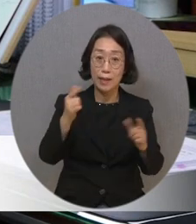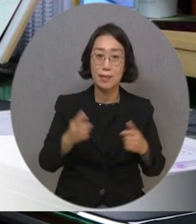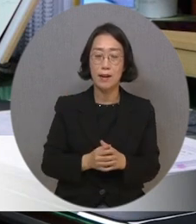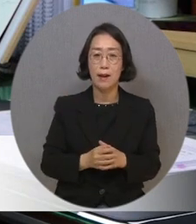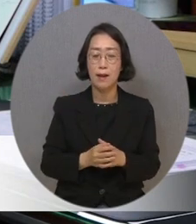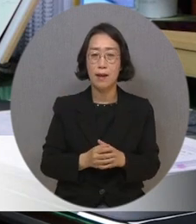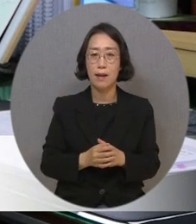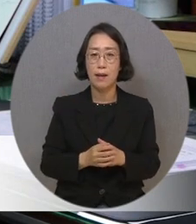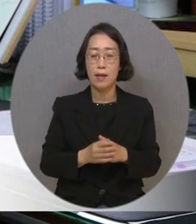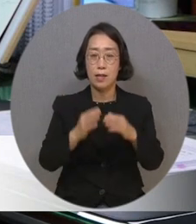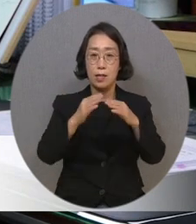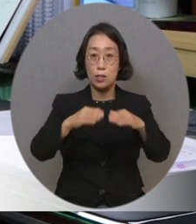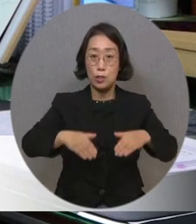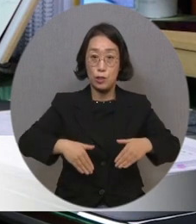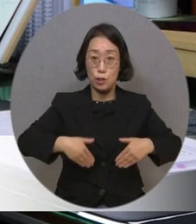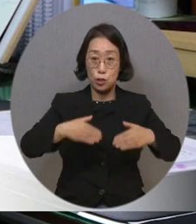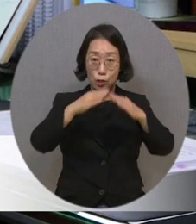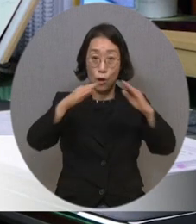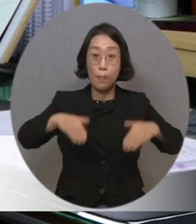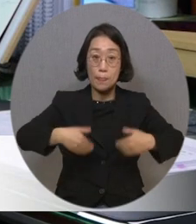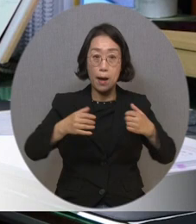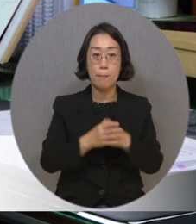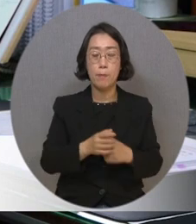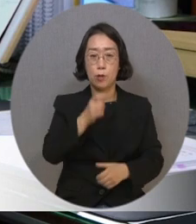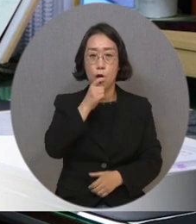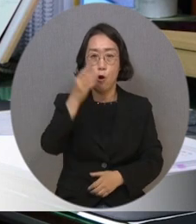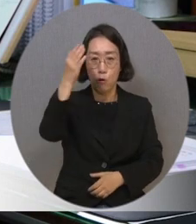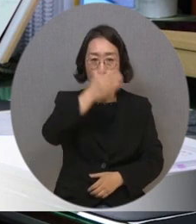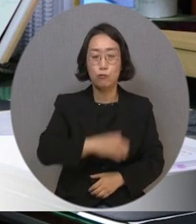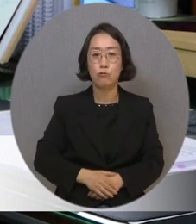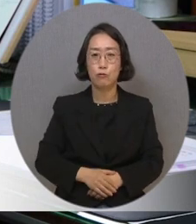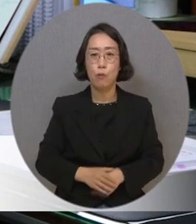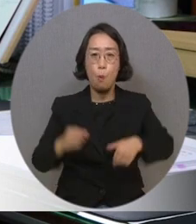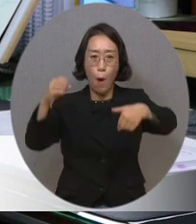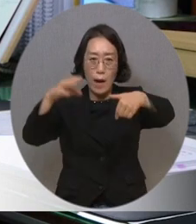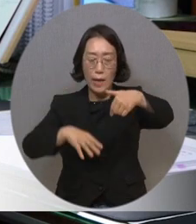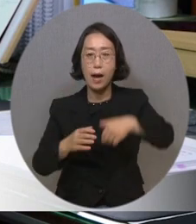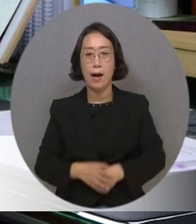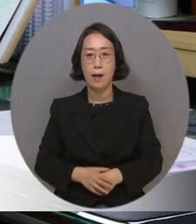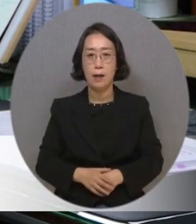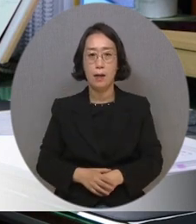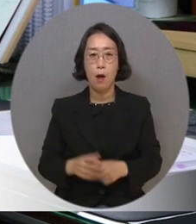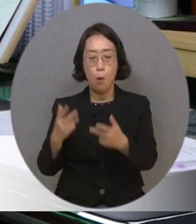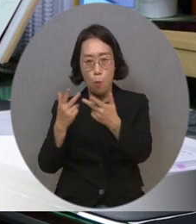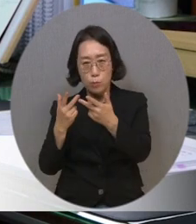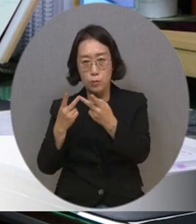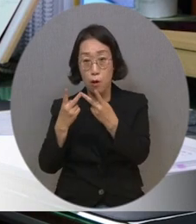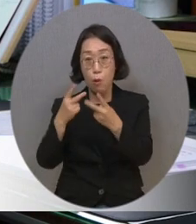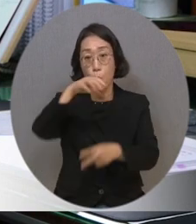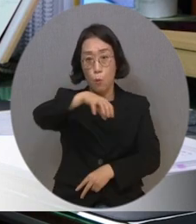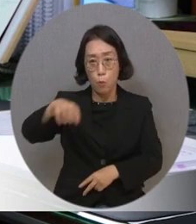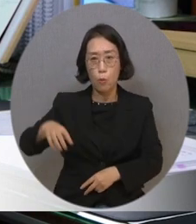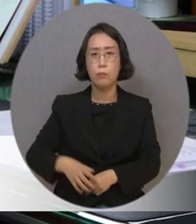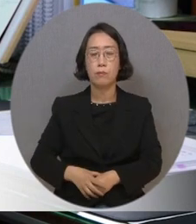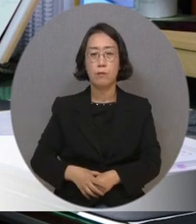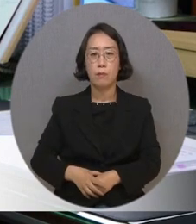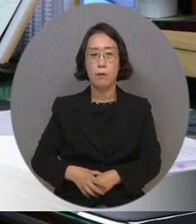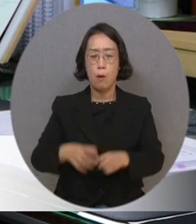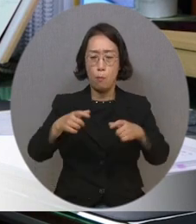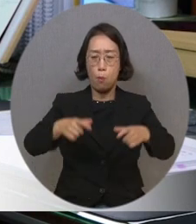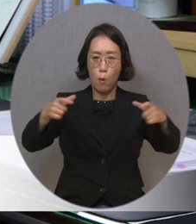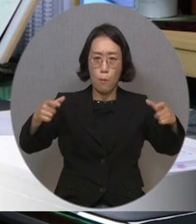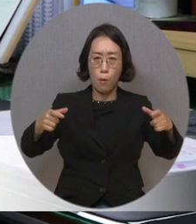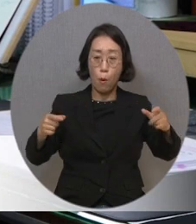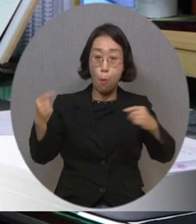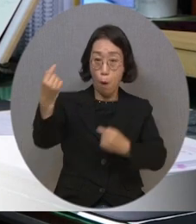동북 전남 동북권에 있는 여수나 광양이 구레나 곡성 등에서도 굉장히 어 진료를 받을